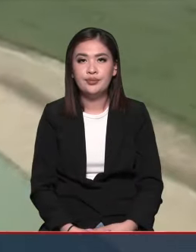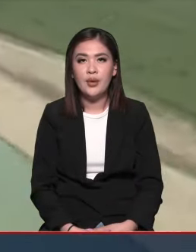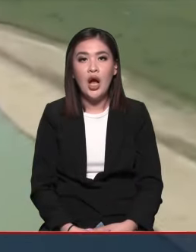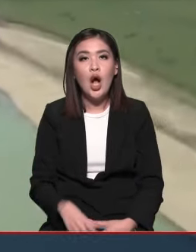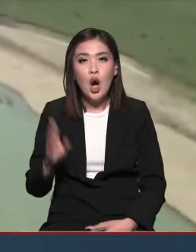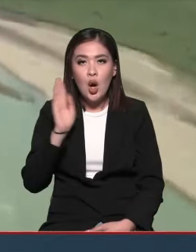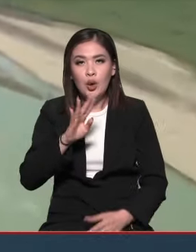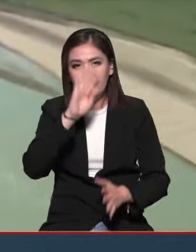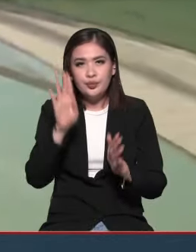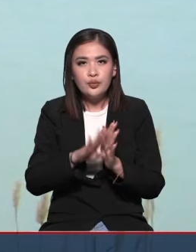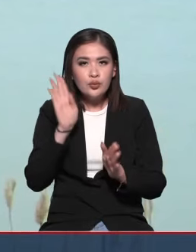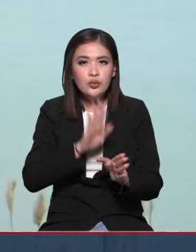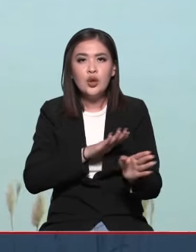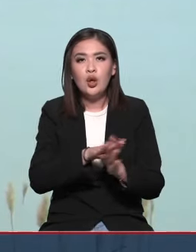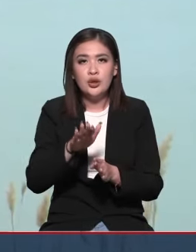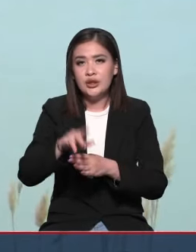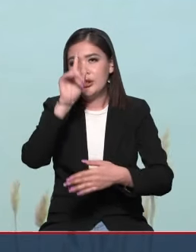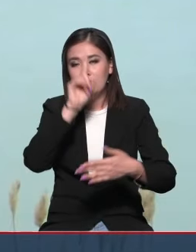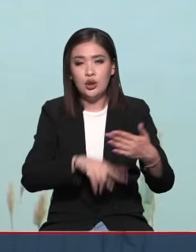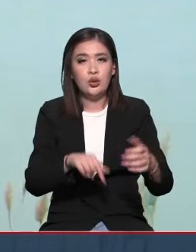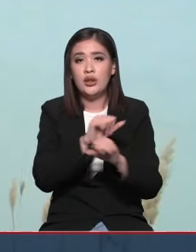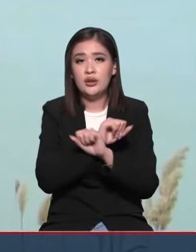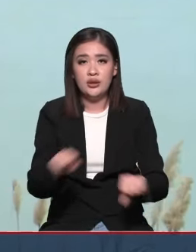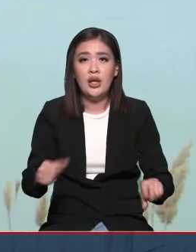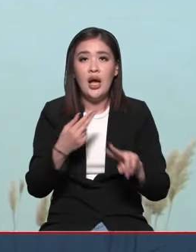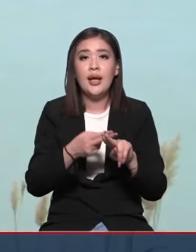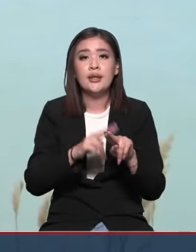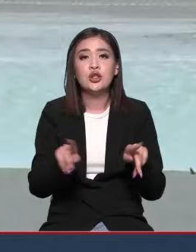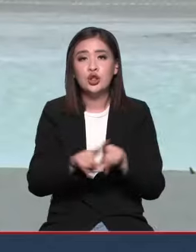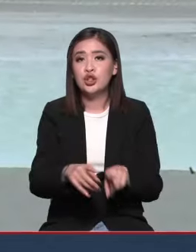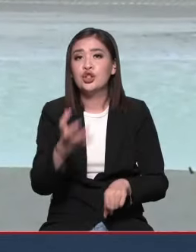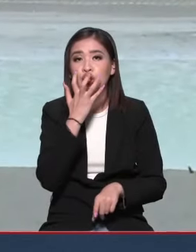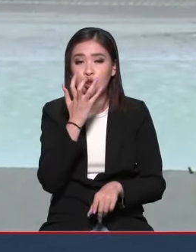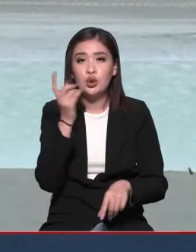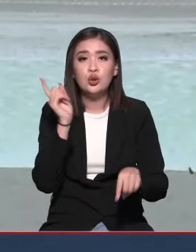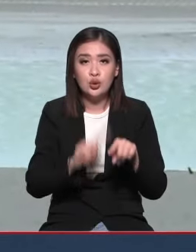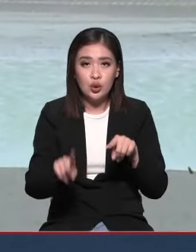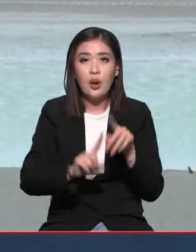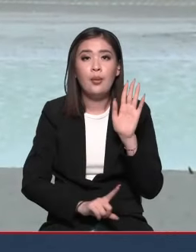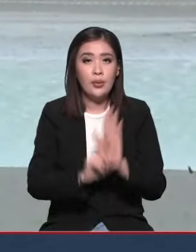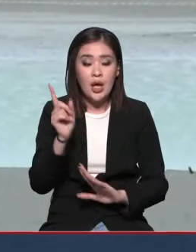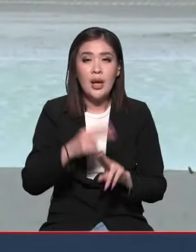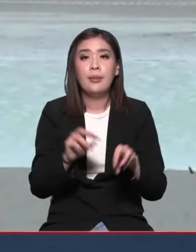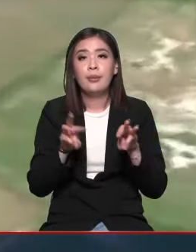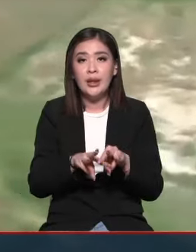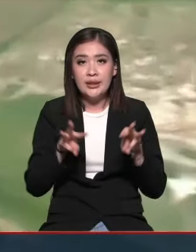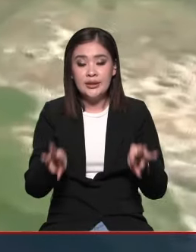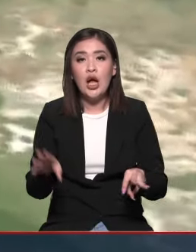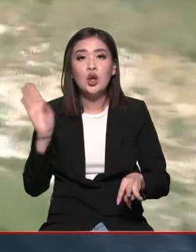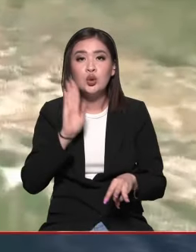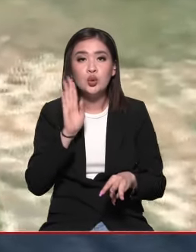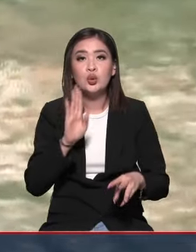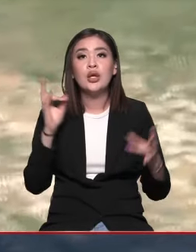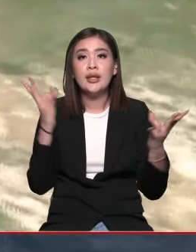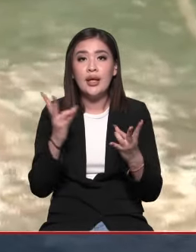Қойма толы суға сеніп отыра беруге де болмайды, себебі жаһандық жылыну процесі үдеп келеді. Сол үшін министрлік ылғал көп қажет